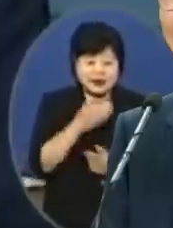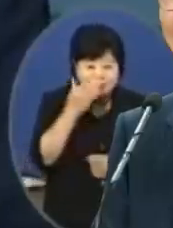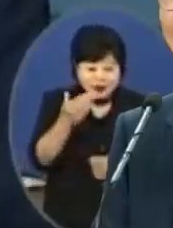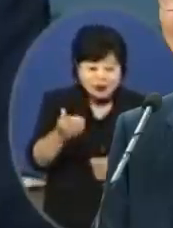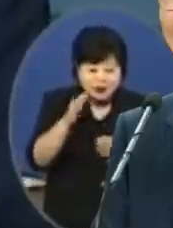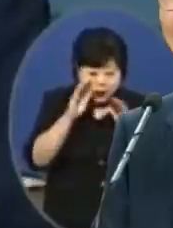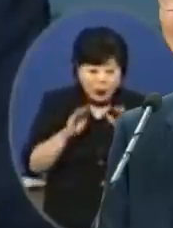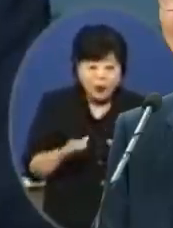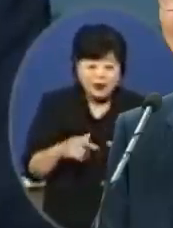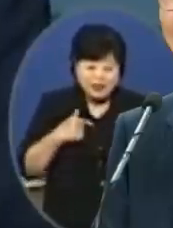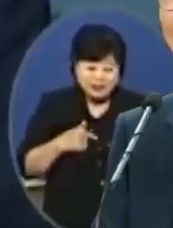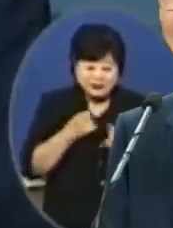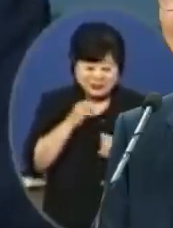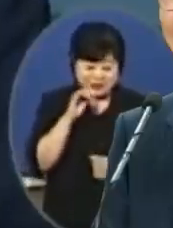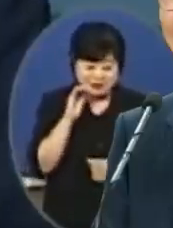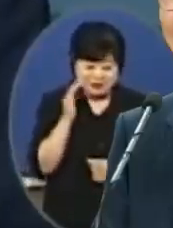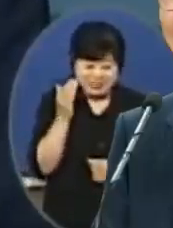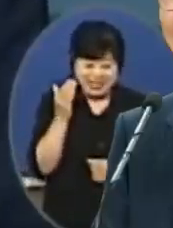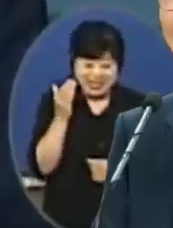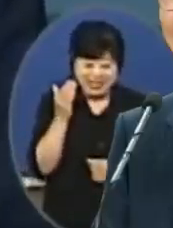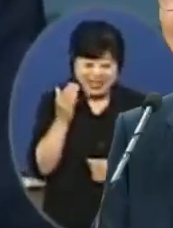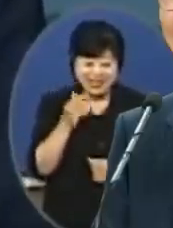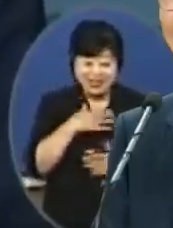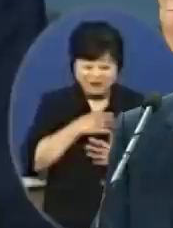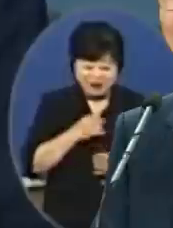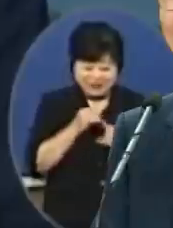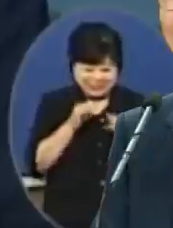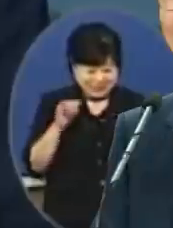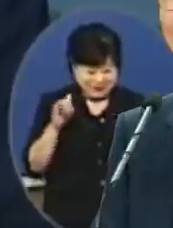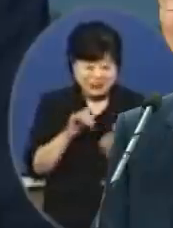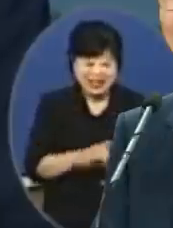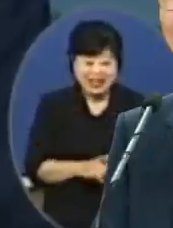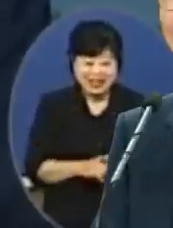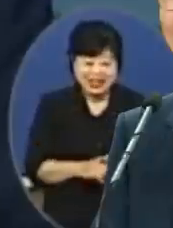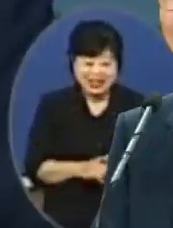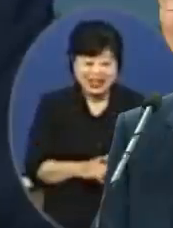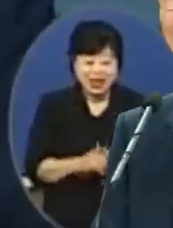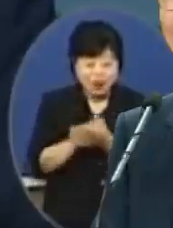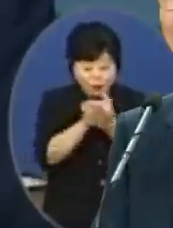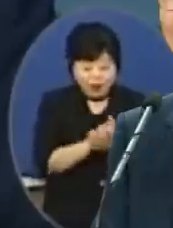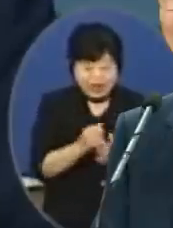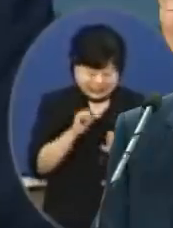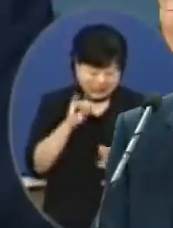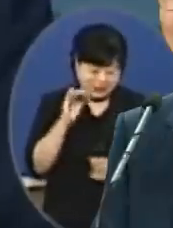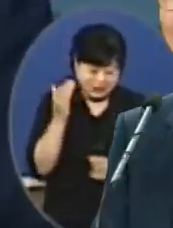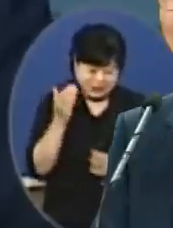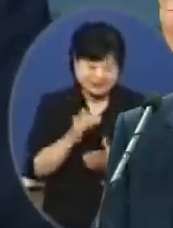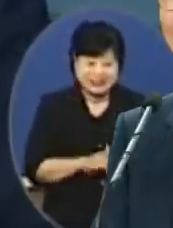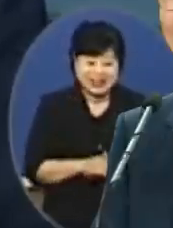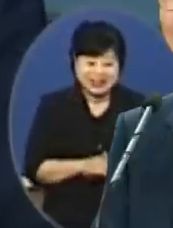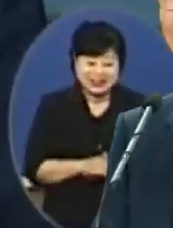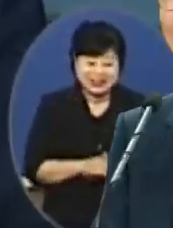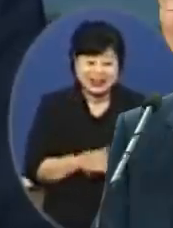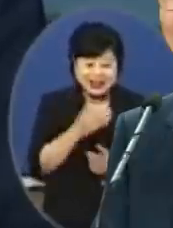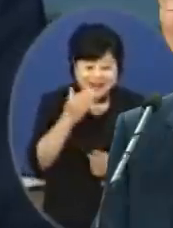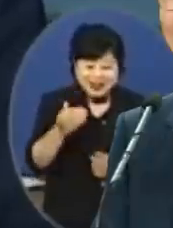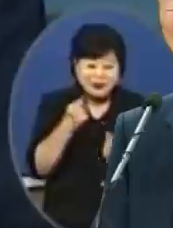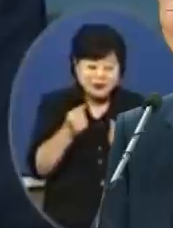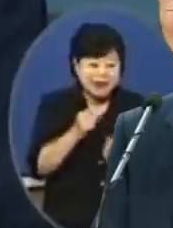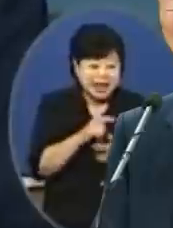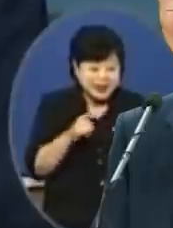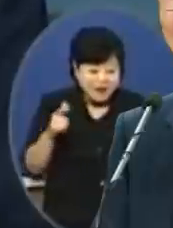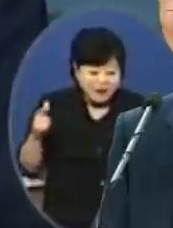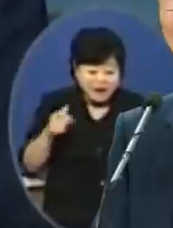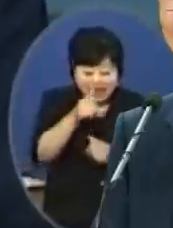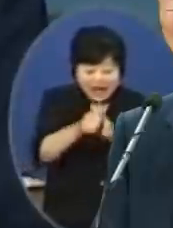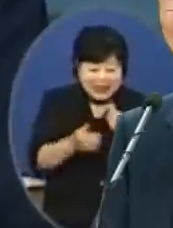여러분은 오늘 기쁨의 사람입니다. 평안의 사람입니다. 화해의 사람이 되었는 것입니다. 여러분 힘으로 된 것이